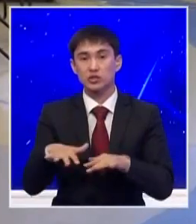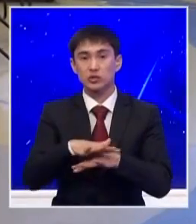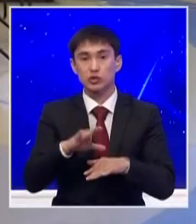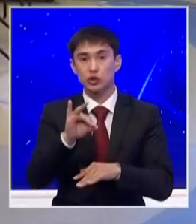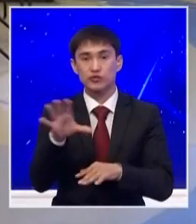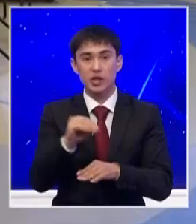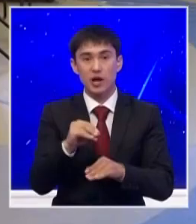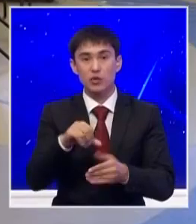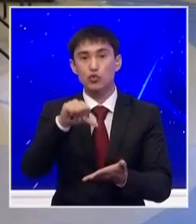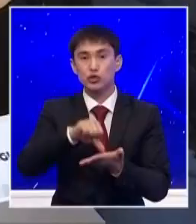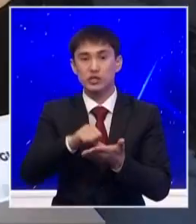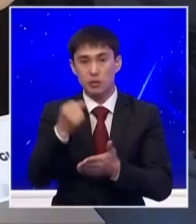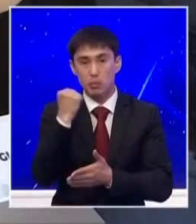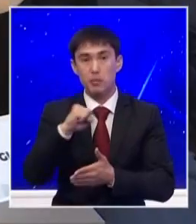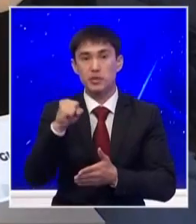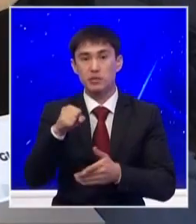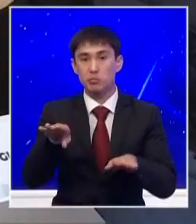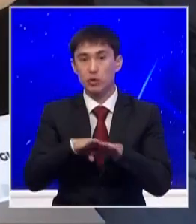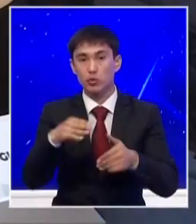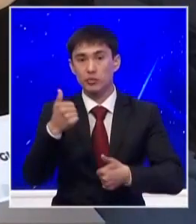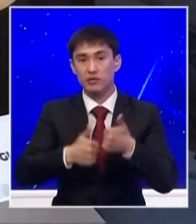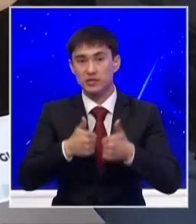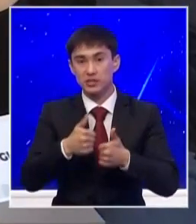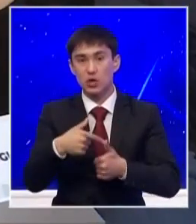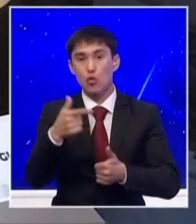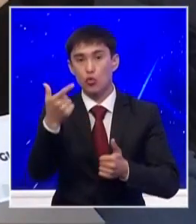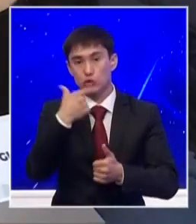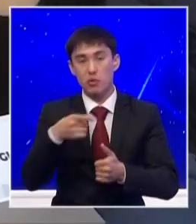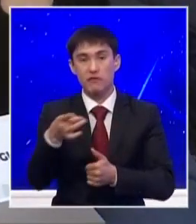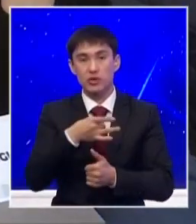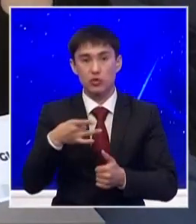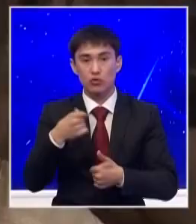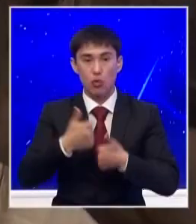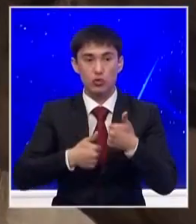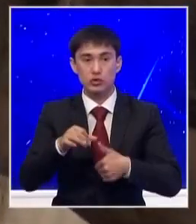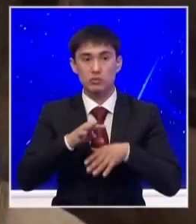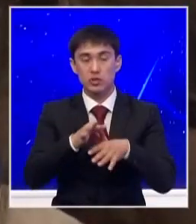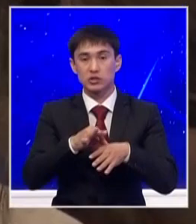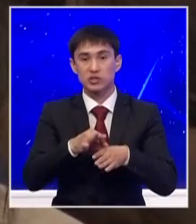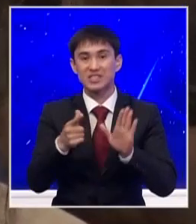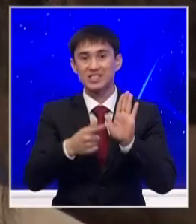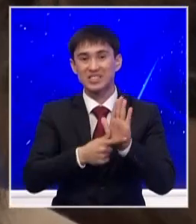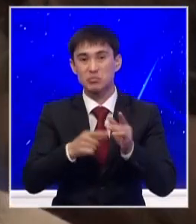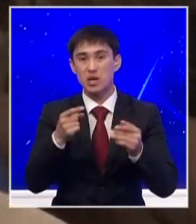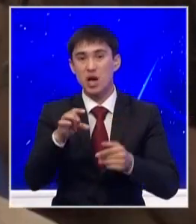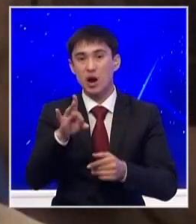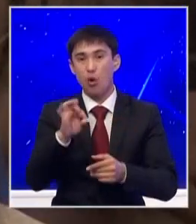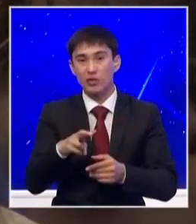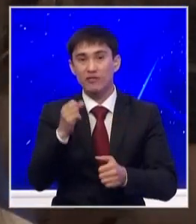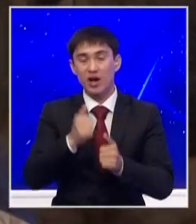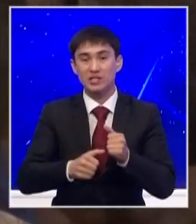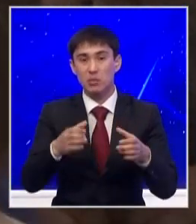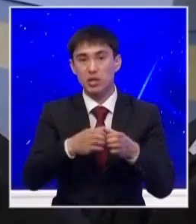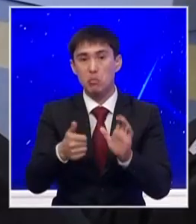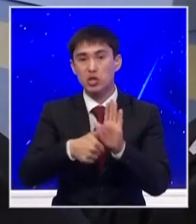Все они являются участниками и победителями подобных квестов у себя в регионах. Конкурс состоял из 7 раундов, в каждом этапе